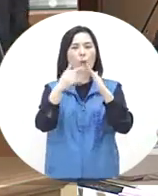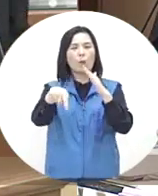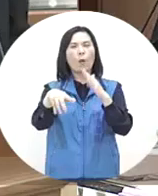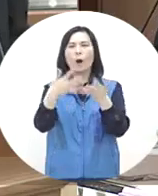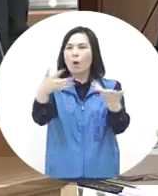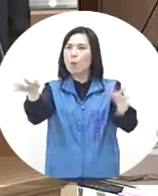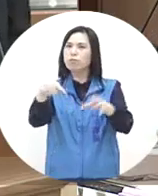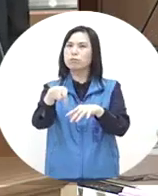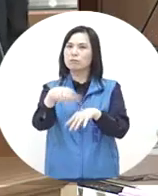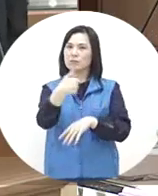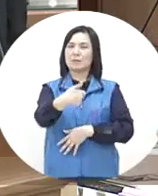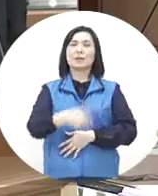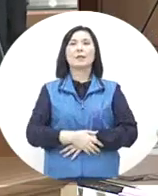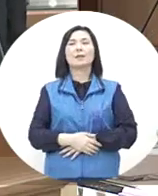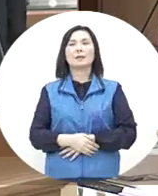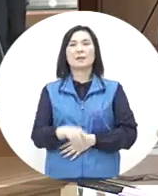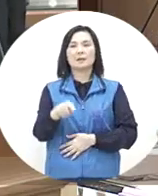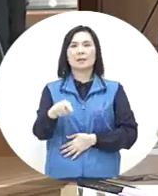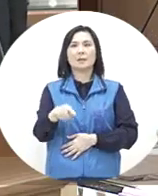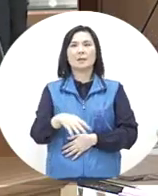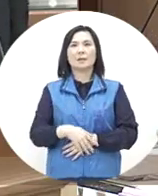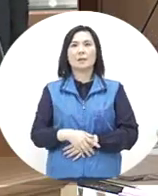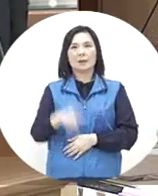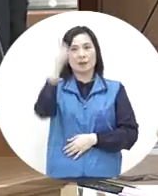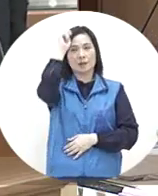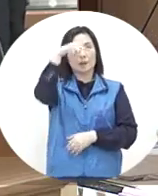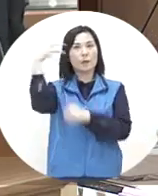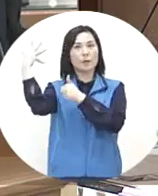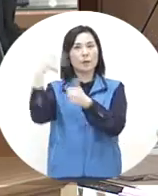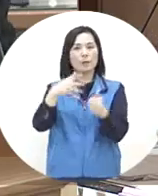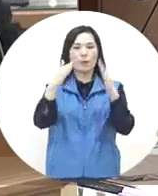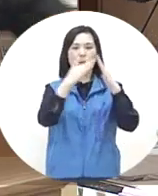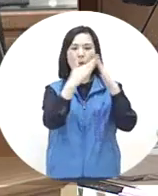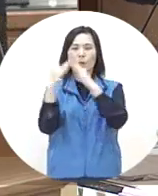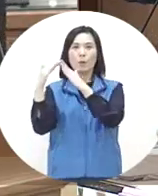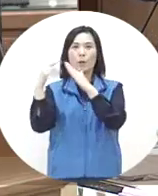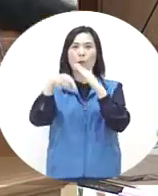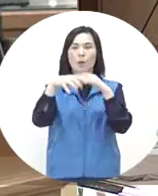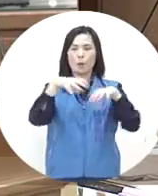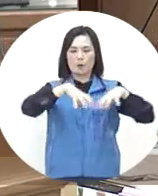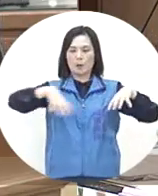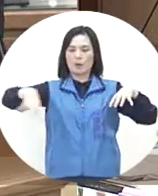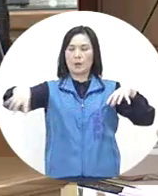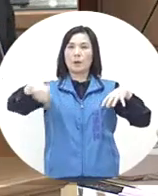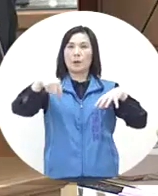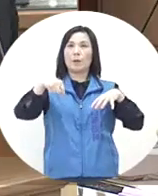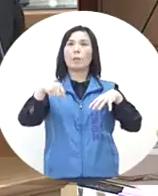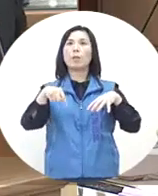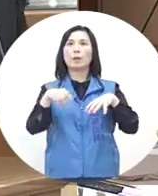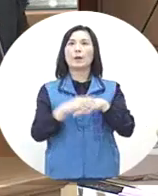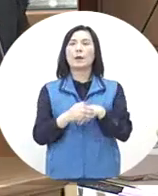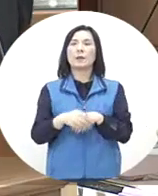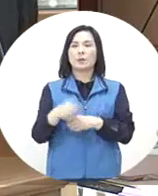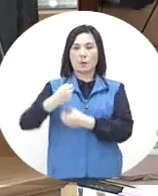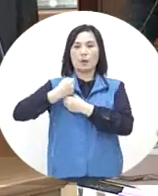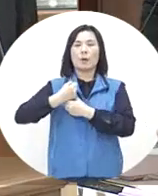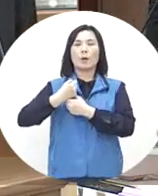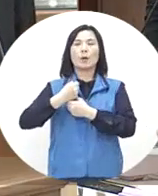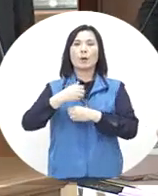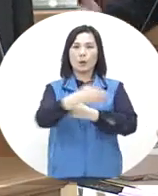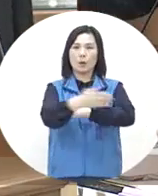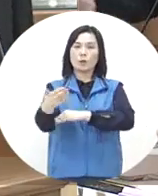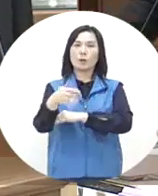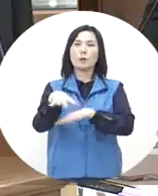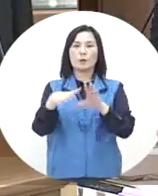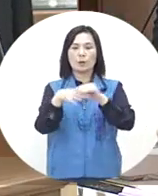吼、这个把整个古迹廊带，太武山庄是其中一个很重要的， 很重要， 它是眷村文化保留，不然我们都只能看三